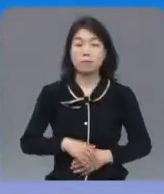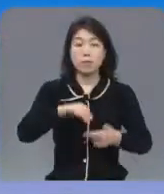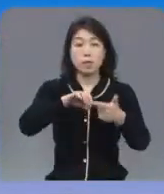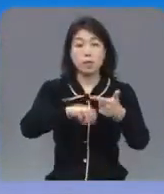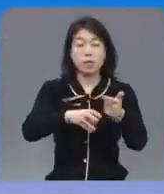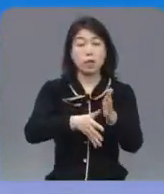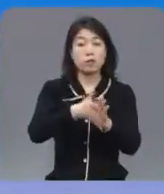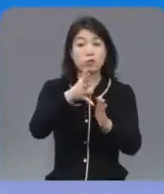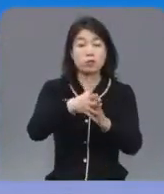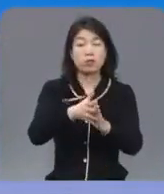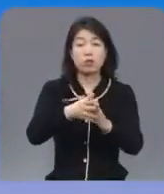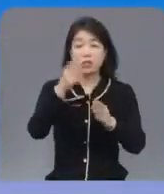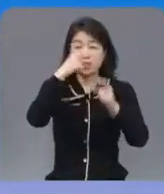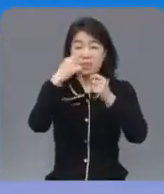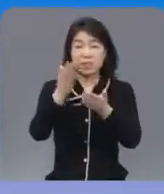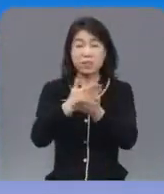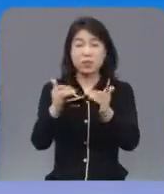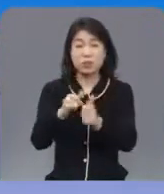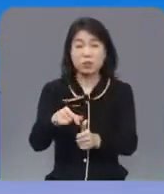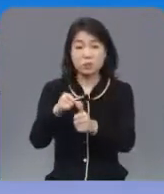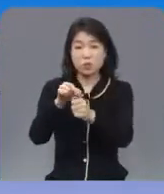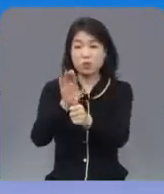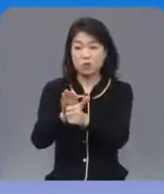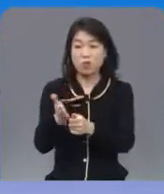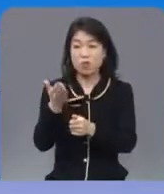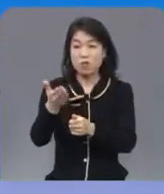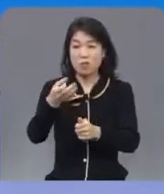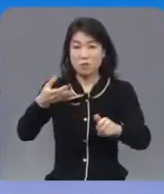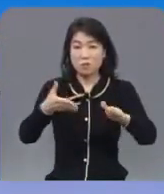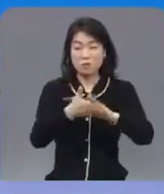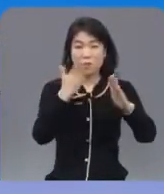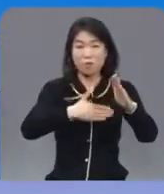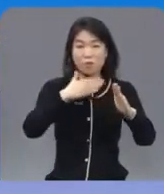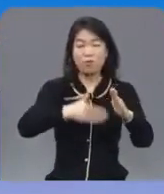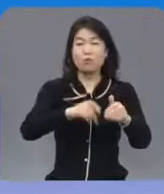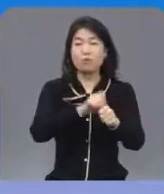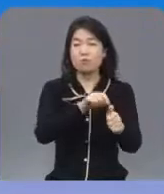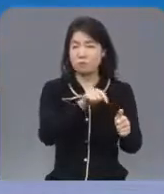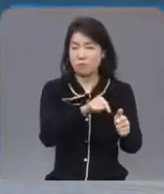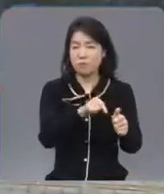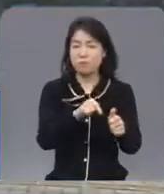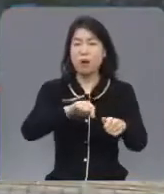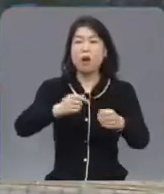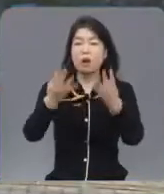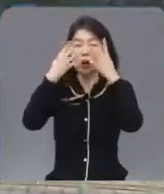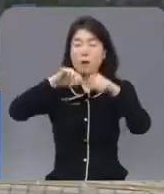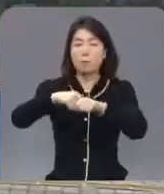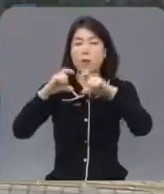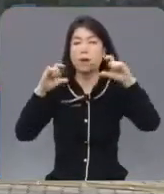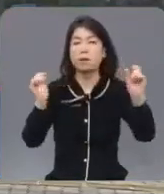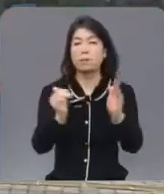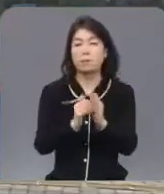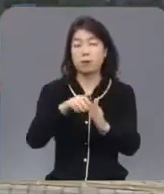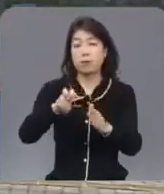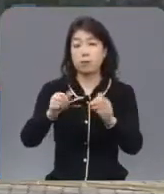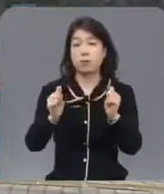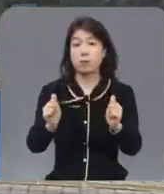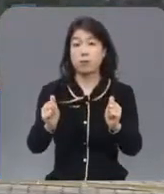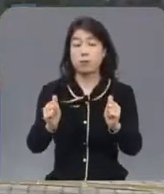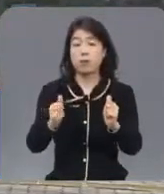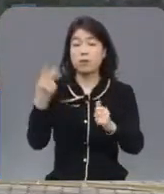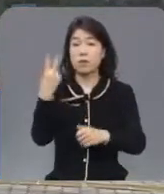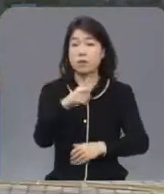나 주세요 관계 미화원 채용 에 도움을 주겠다며 금품을 받은 공무원 등에게 징역형을 내려졌습니다 버기 지방법원은